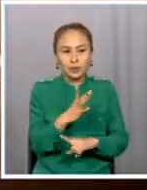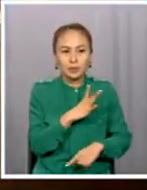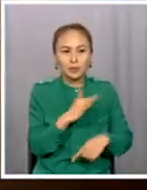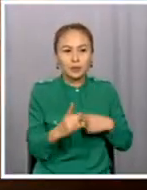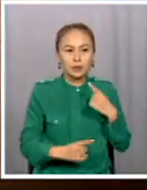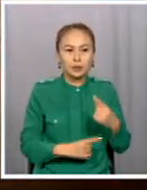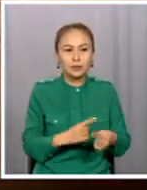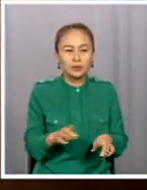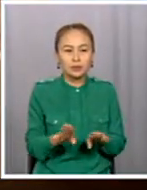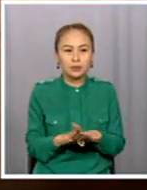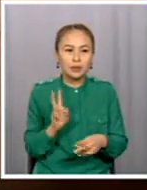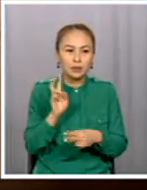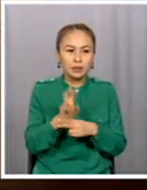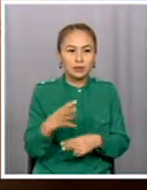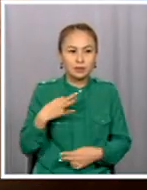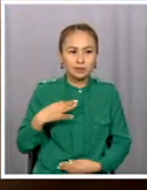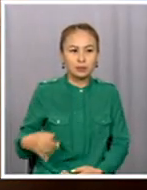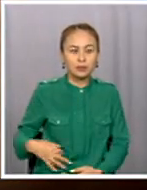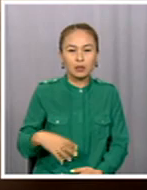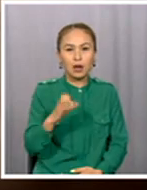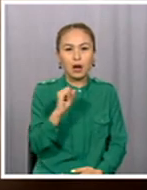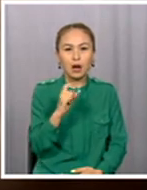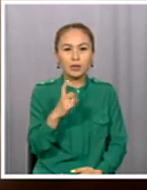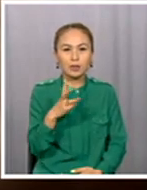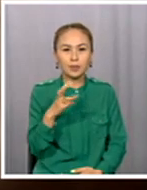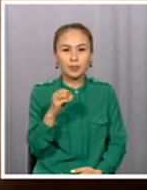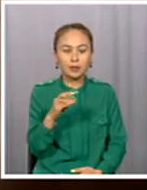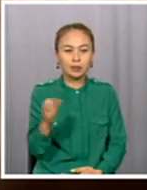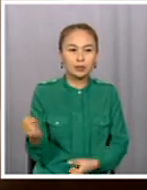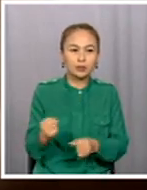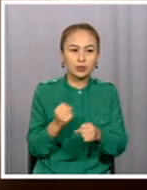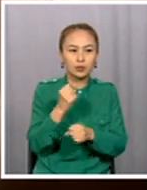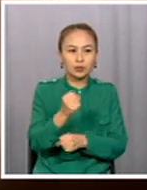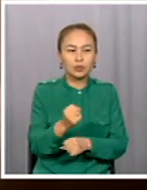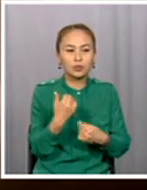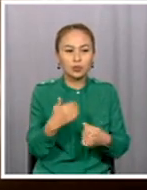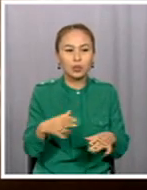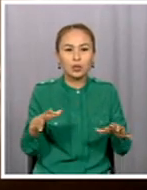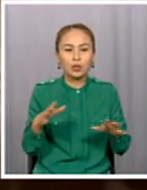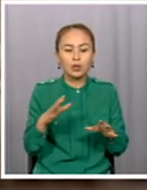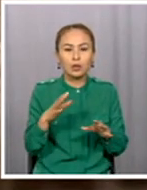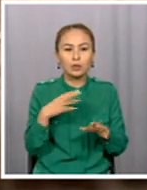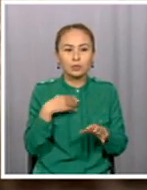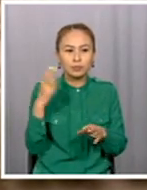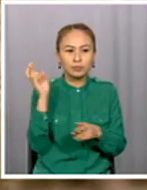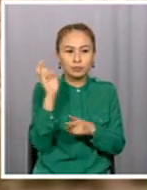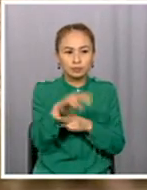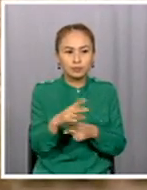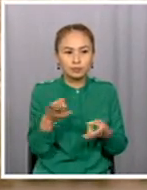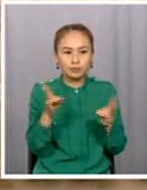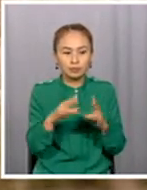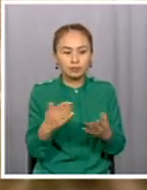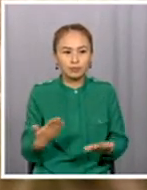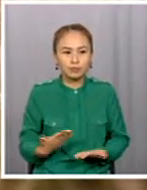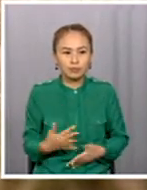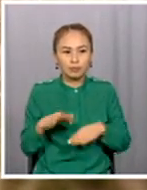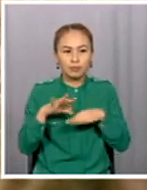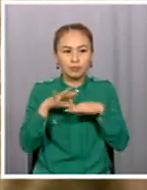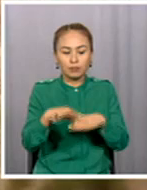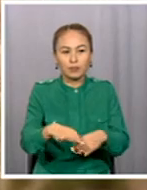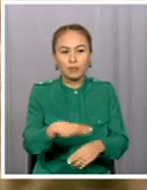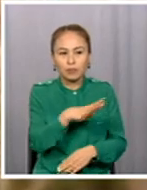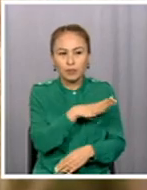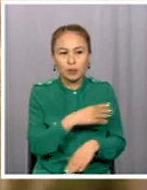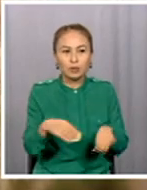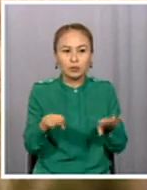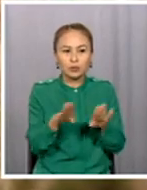кеулеп кірген кен жолдары Ахметті түйеге отырғызып, осы түйе қайда барып шөксе, сол жерді мекен еттеп шығарып салған. Содан